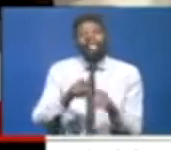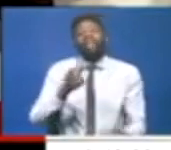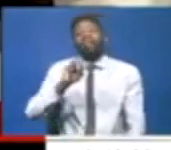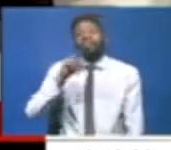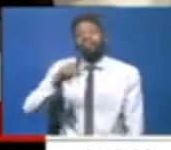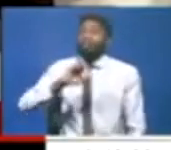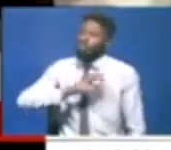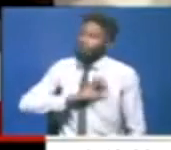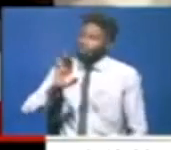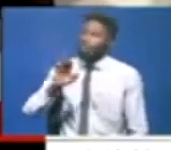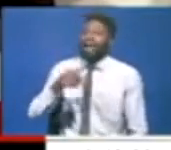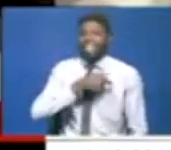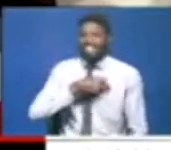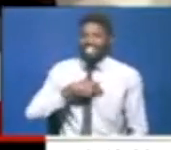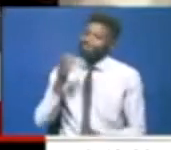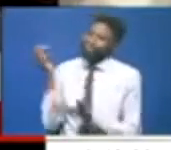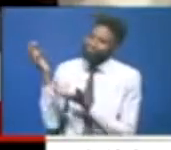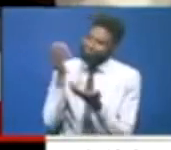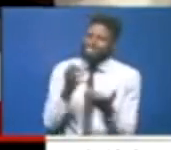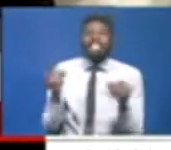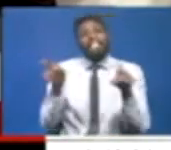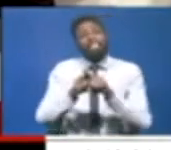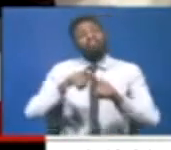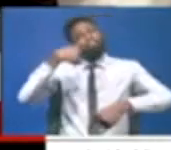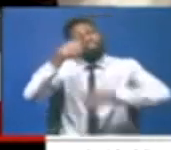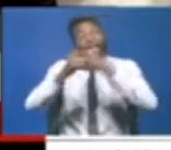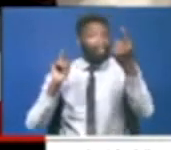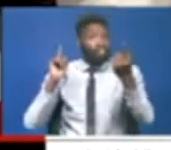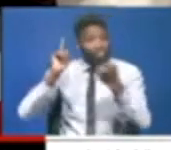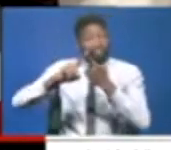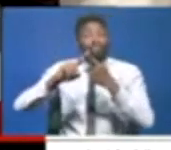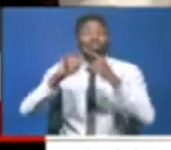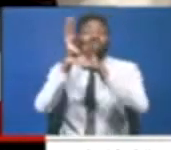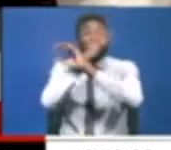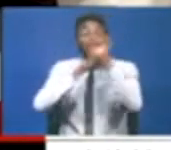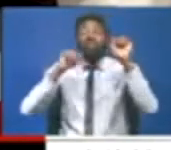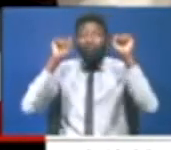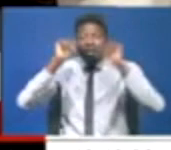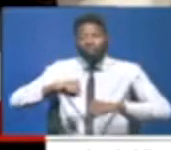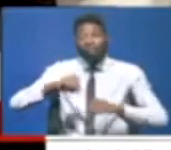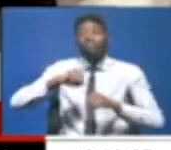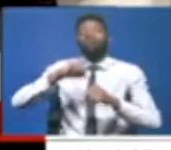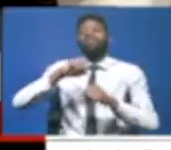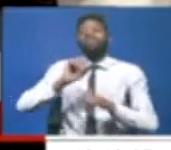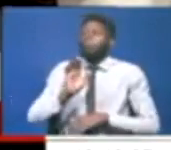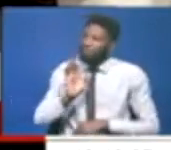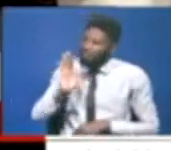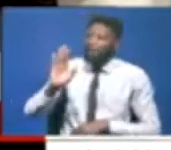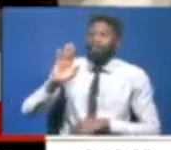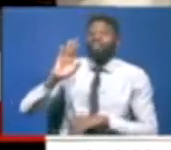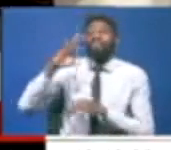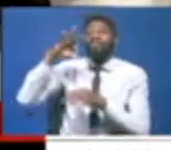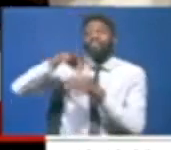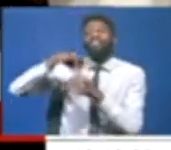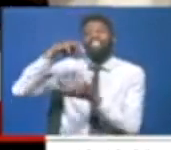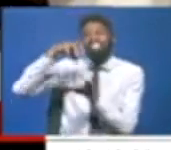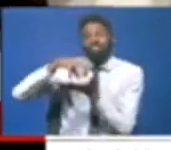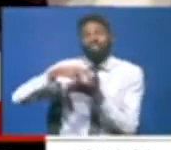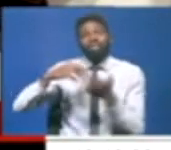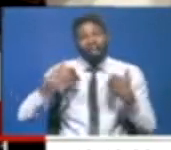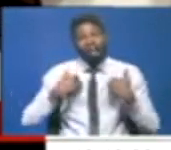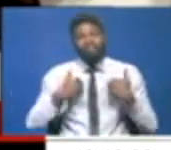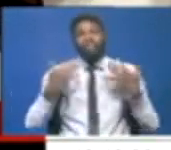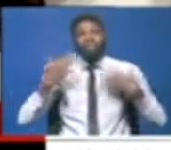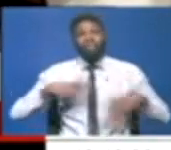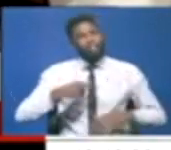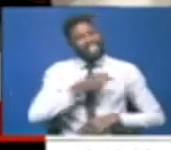alete agent, tuendelee hivyo mpaka kwa rais, utapata polling station moja iko na msongamano wa agents kushinda hata wale ambao